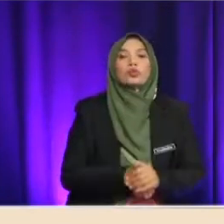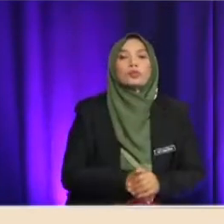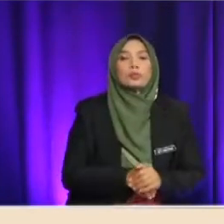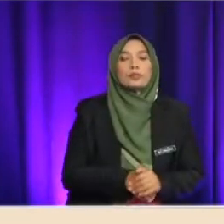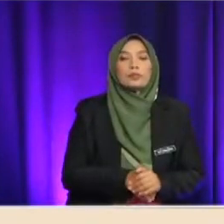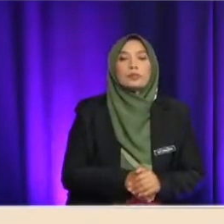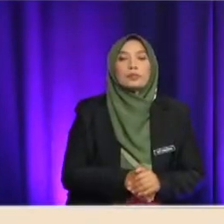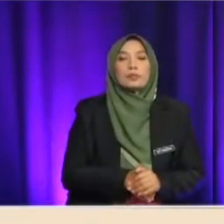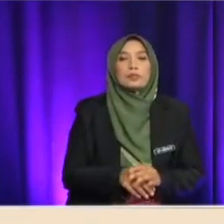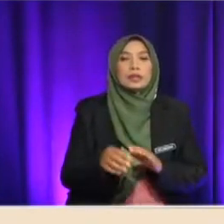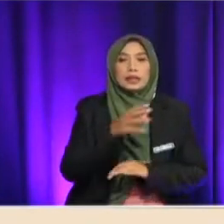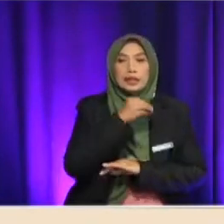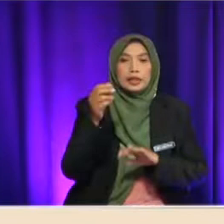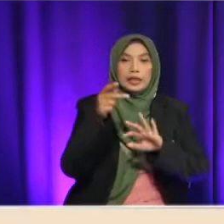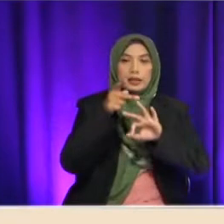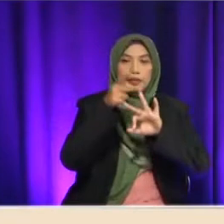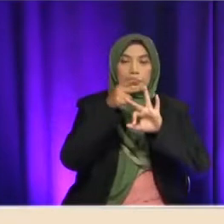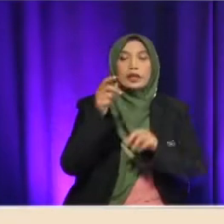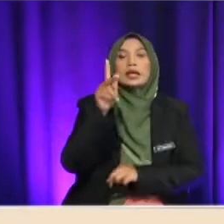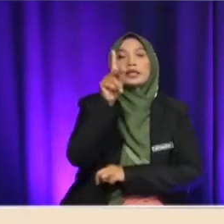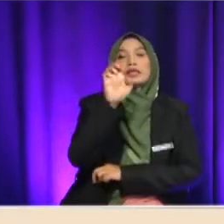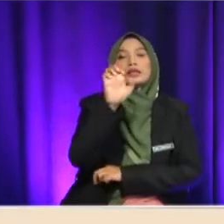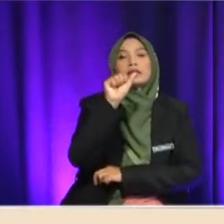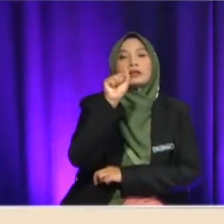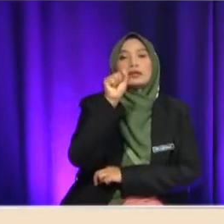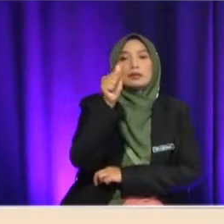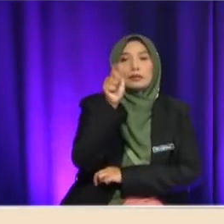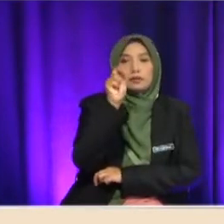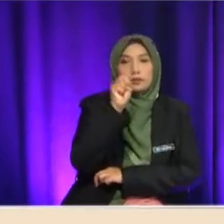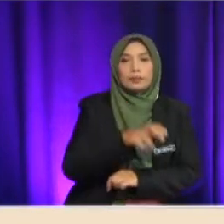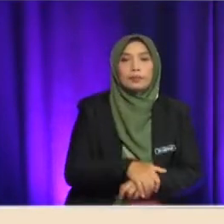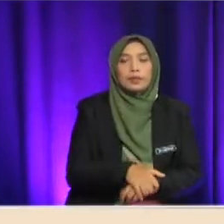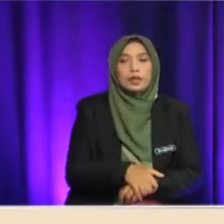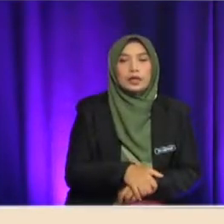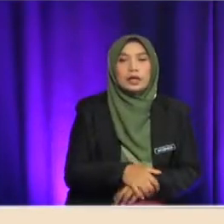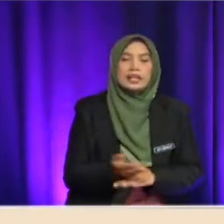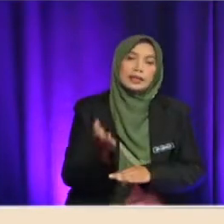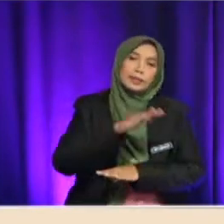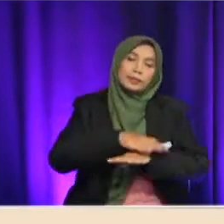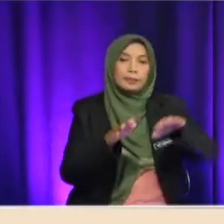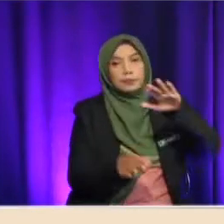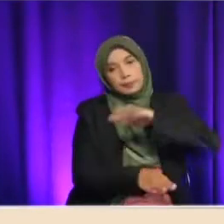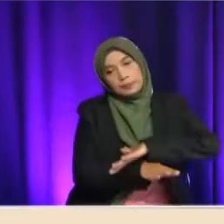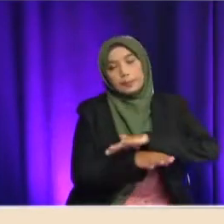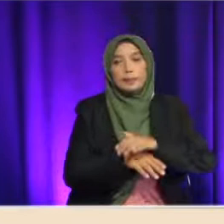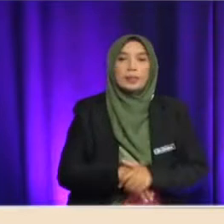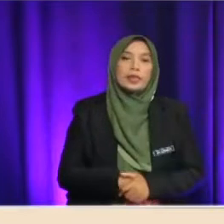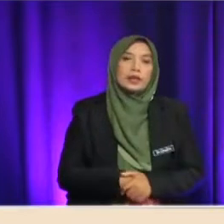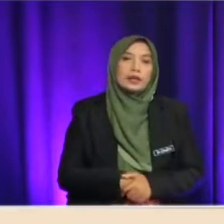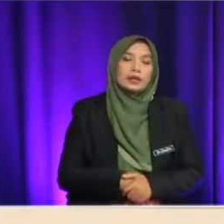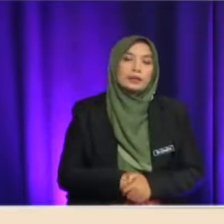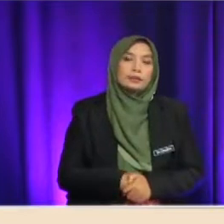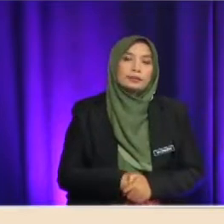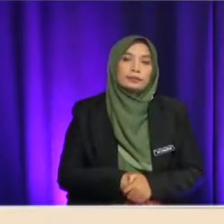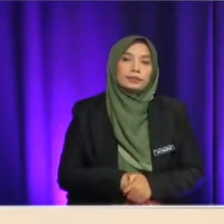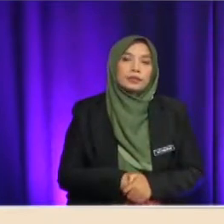contoh. Dan juga kamu boleh olah secara induktif, terbalikkan. Ayat penegas ke atas, ayat kesan, ayat contoh, ayat hurai dan ayat